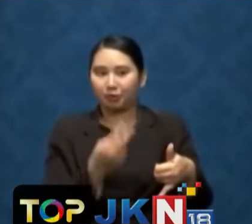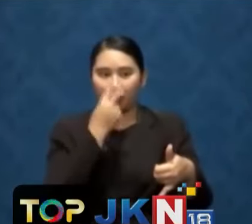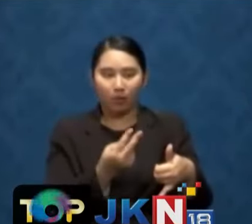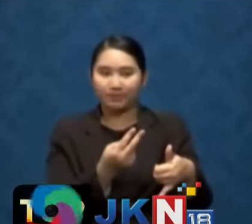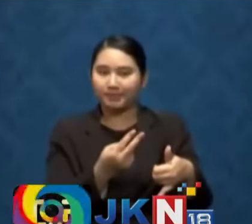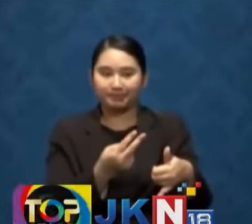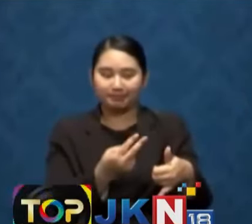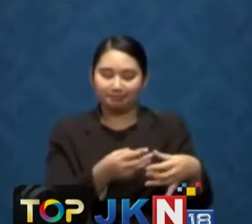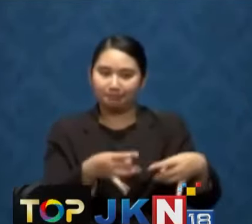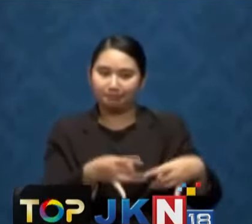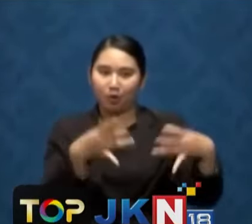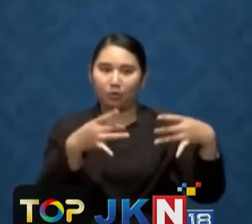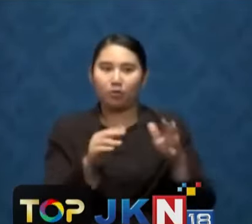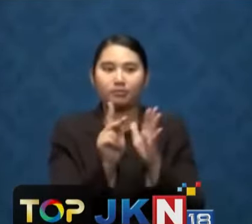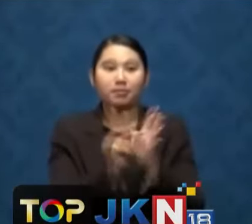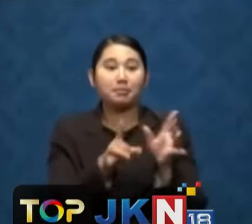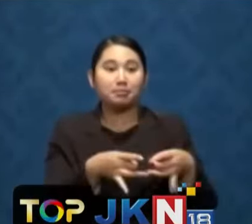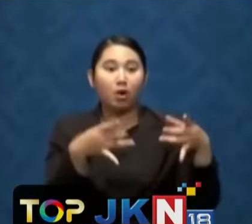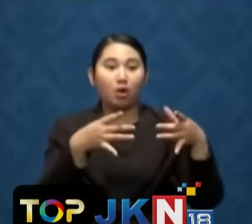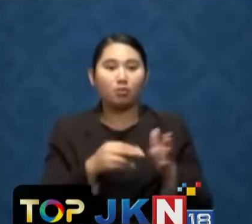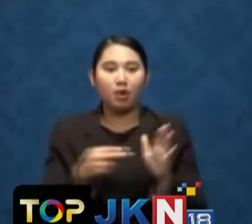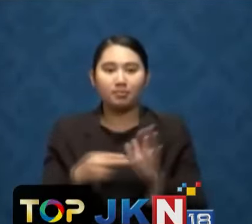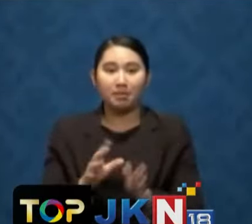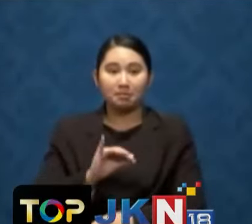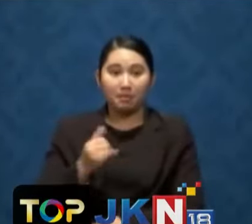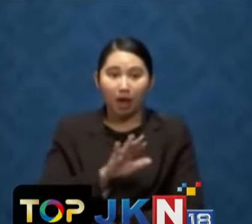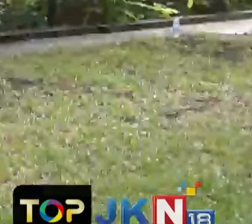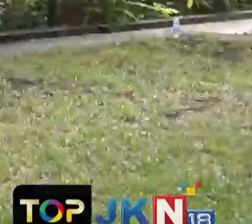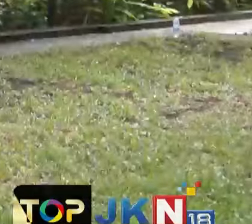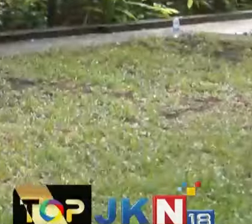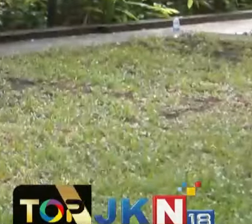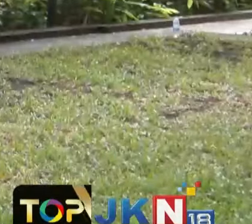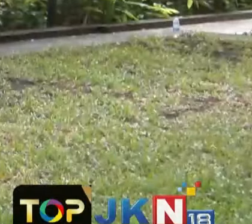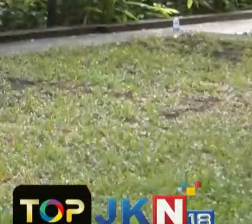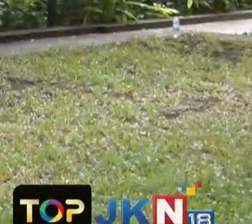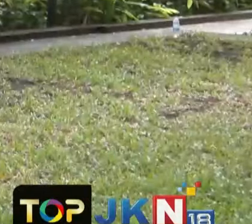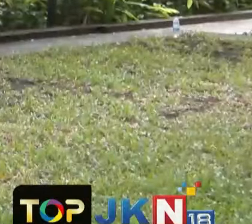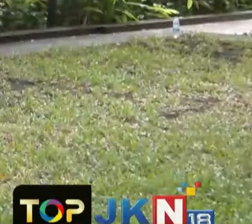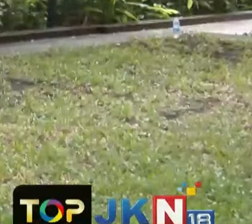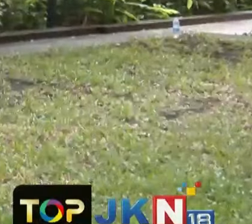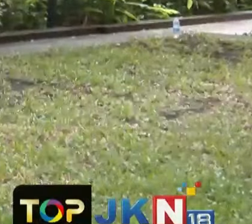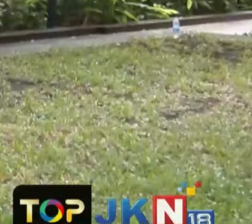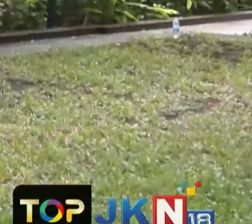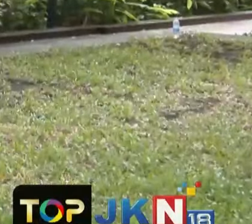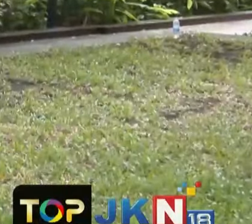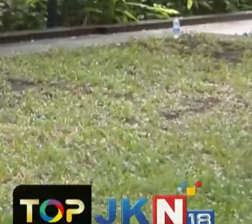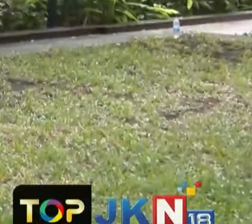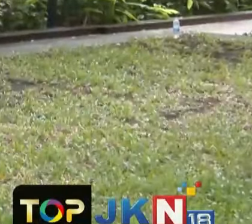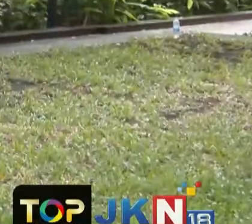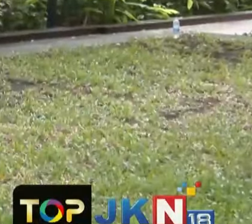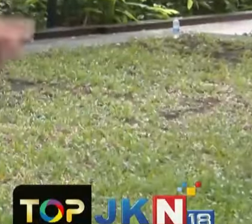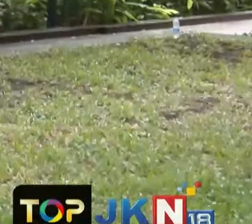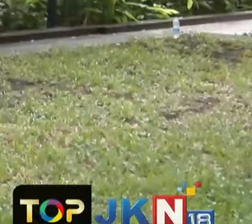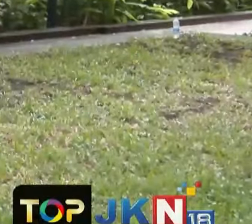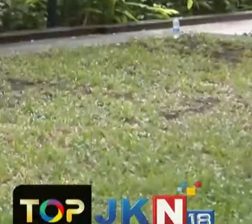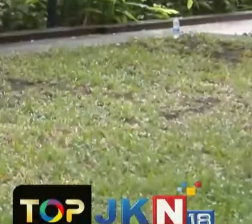งนะบอกว่าไปยื่นหนังสือต้องการที่จะให้ปปป.เนี่ยตรวจสอบดูซิว่าในรายชื่อของสว.ที่มีการไปยื่นคำร้องในการ